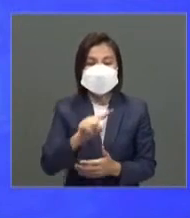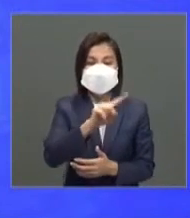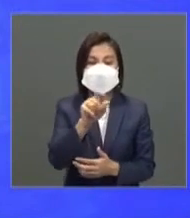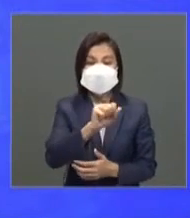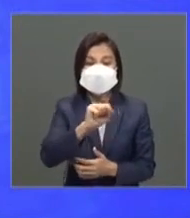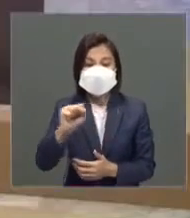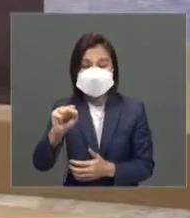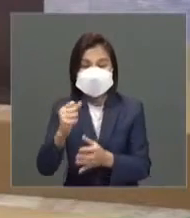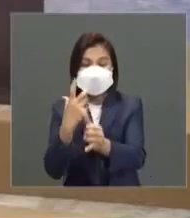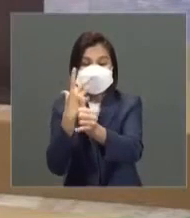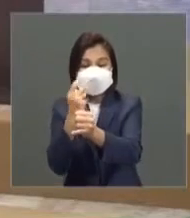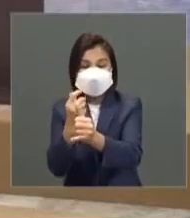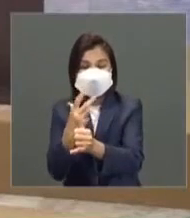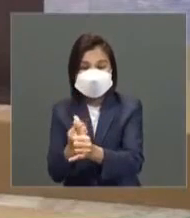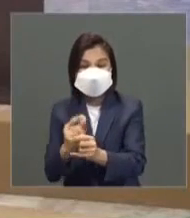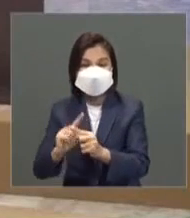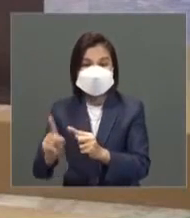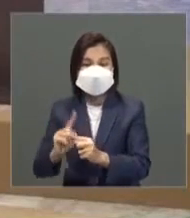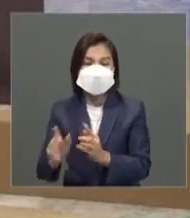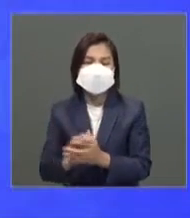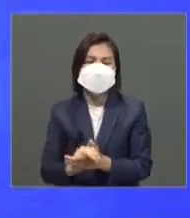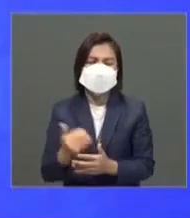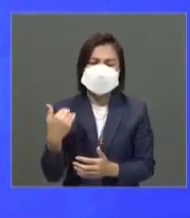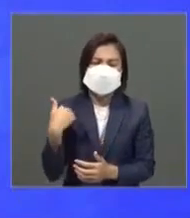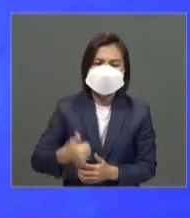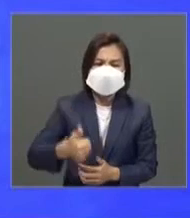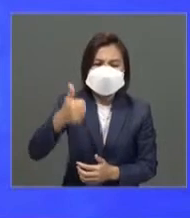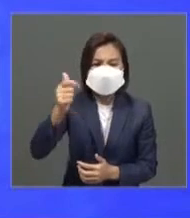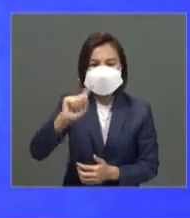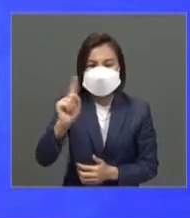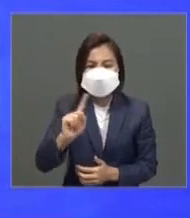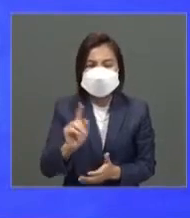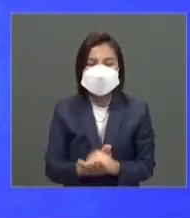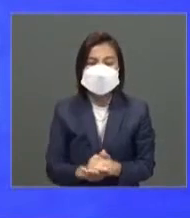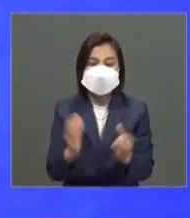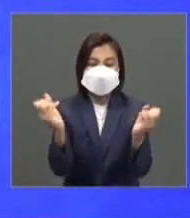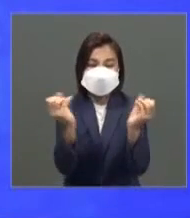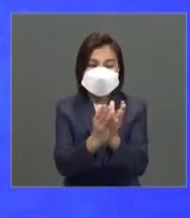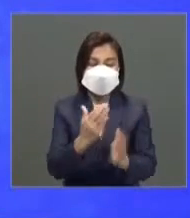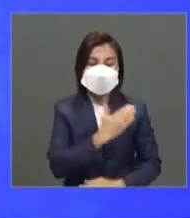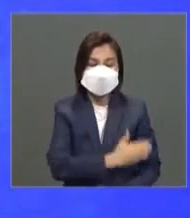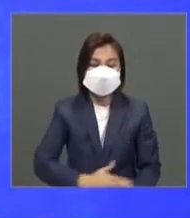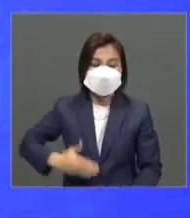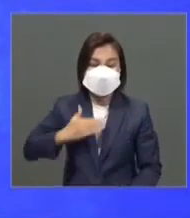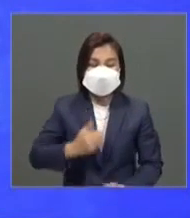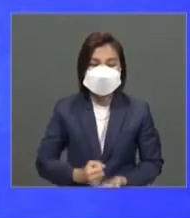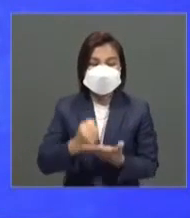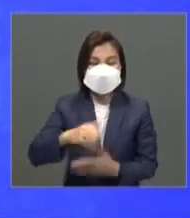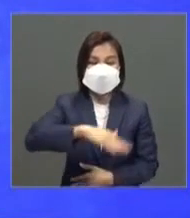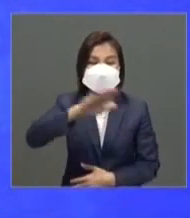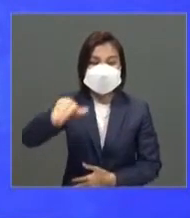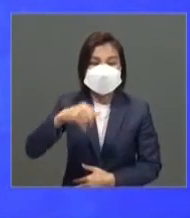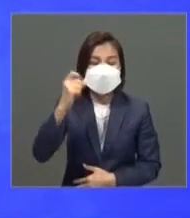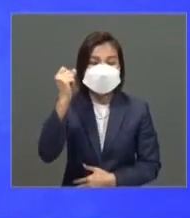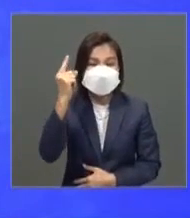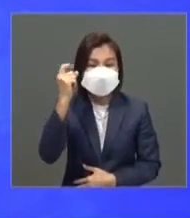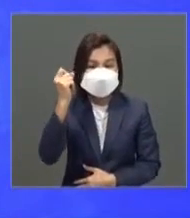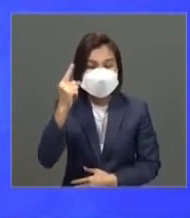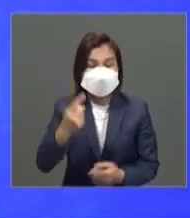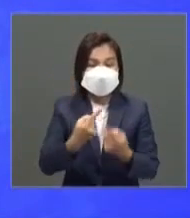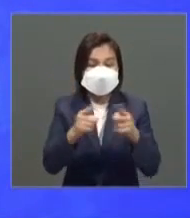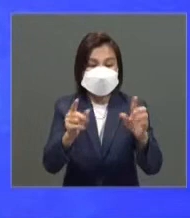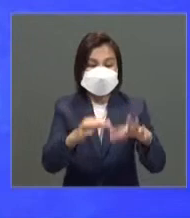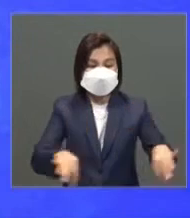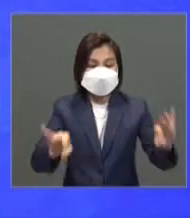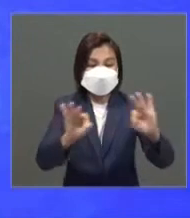ความคืบหน้ามากน้อยขนาดไหนรวมถึงอาการไม่พึงประสงค์นะคะเพื่อที่จะให้ทุกท่านนั้นได้เข้าใจถึงสถานการณ์แต่สิ่งที่สำคัญยังค